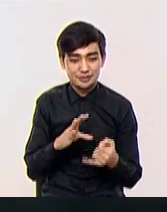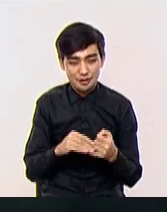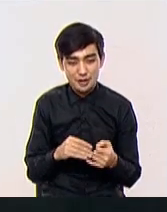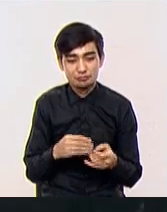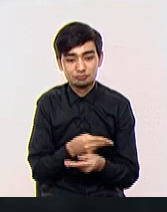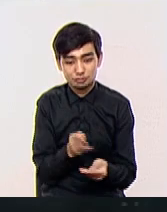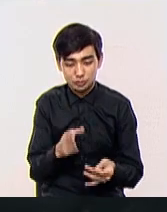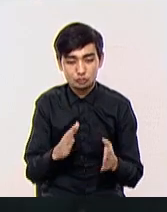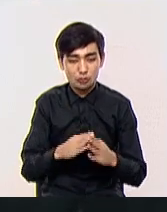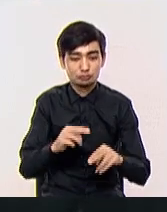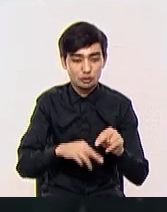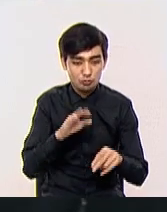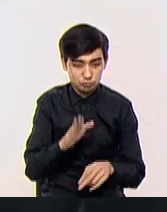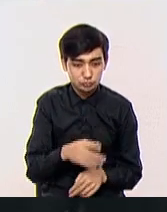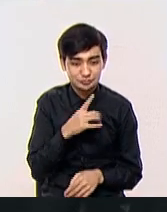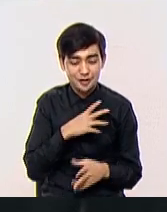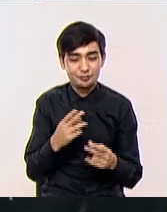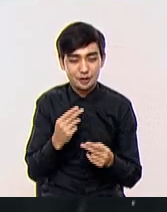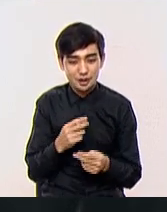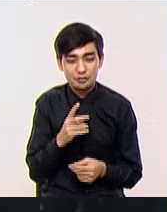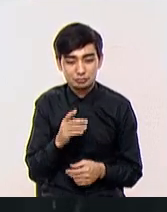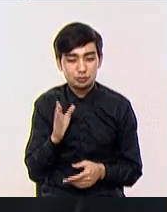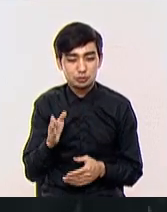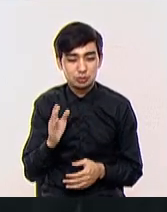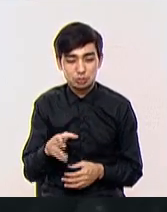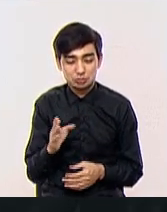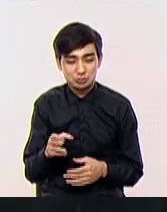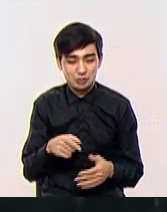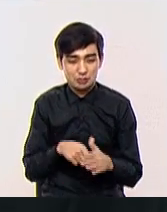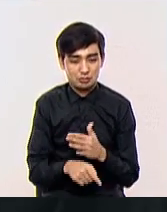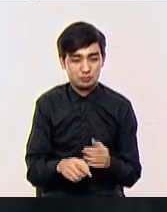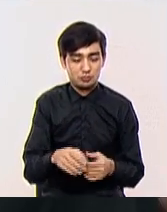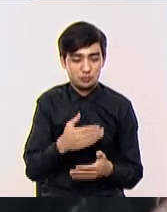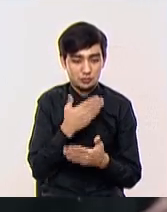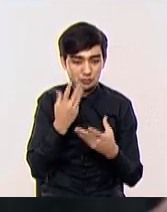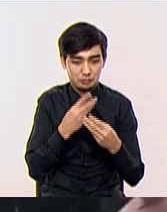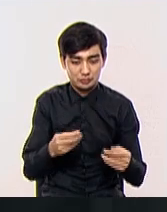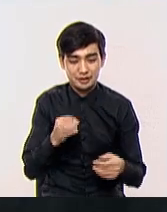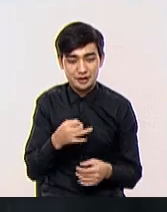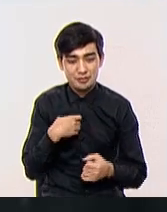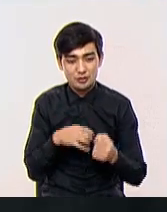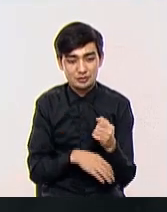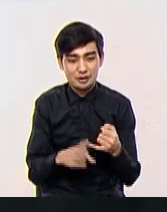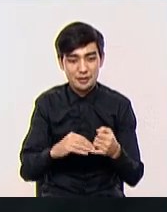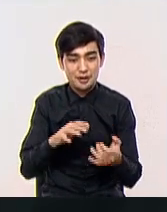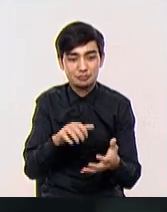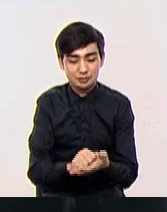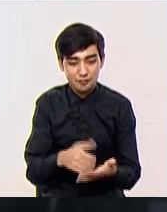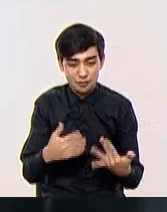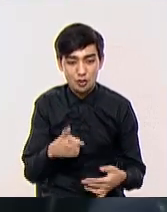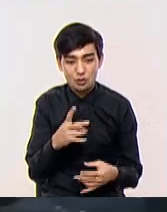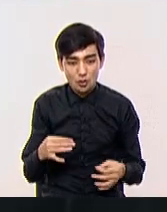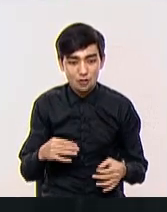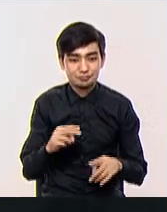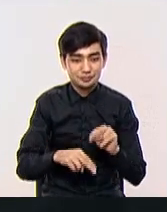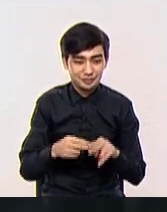береміз, үй салып береміз деп. Үй салып береміз деп, одан кейін әне деп, міне деп, сонымен жоқ. Соңында келген кезде біздер жерді алып қалдық, үй салатын базамыз жоқ.